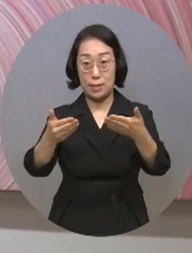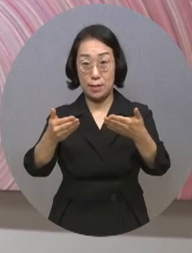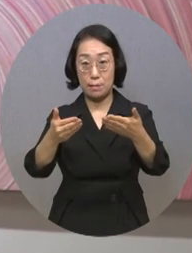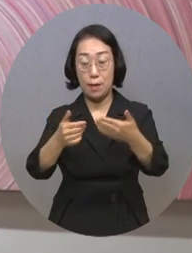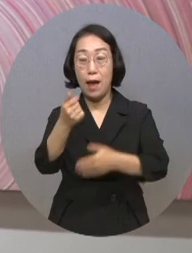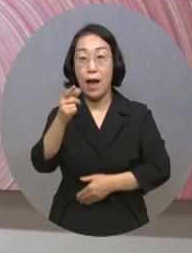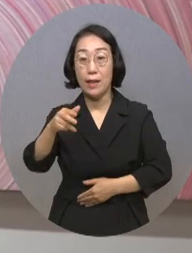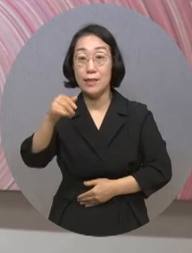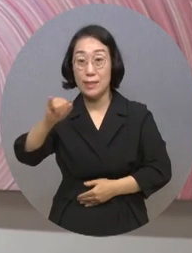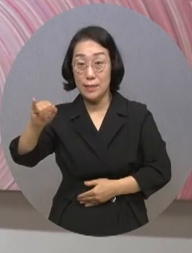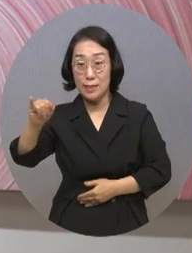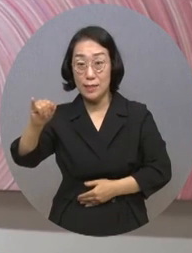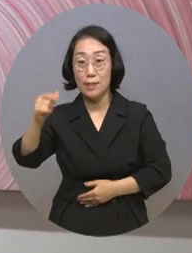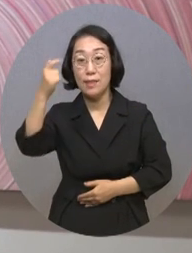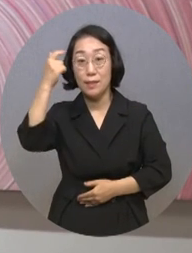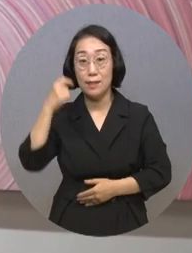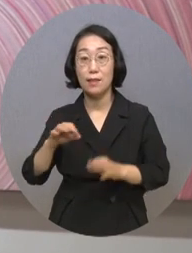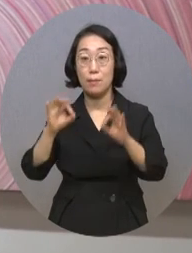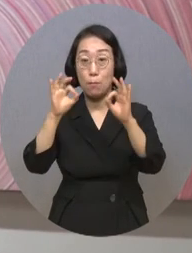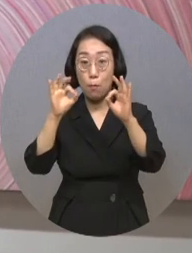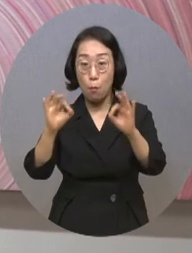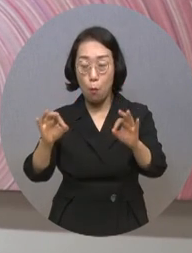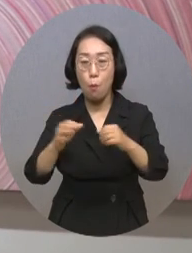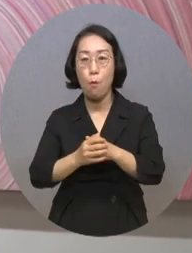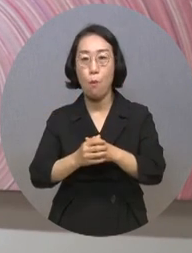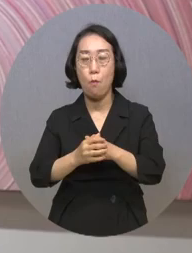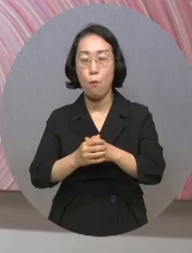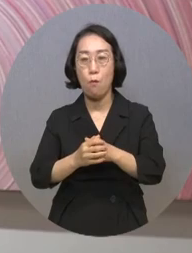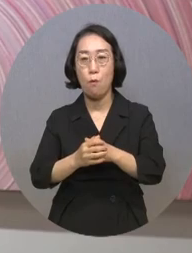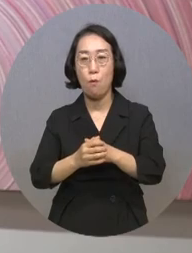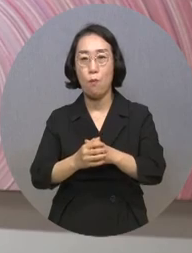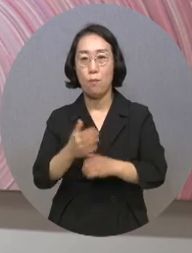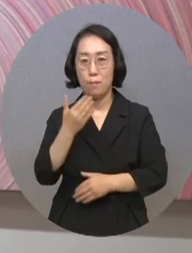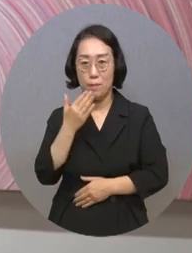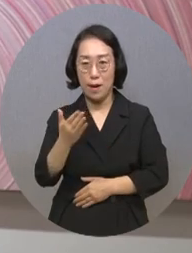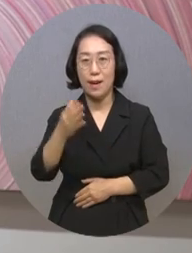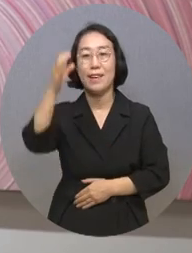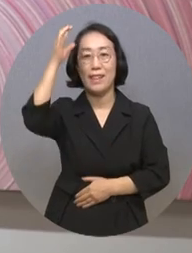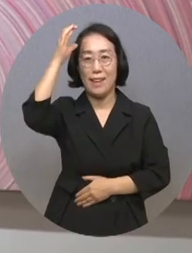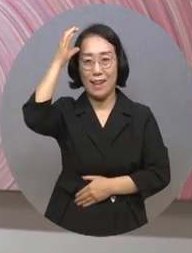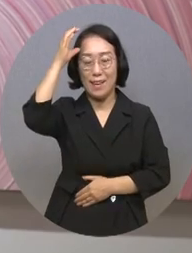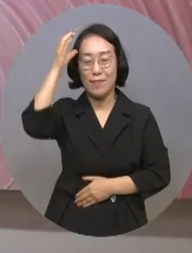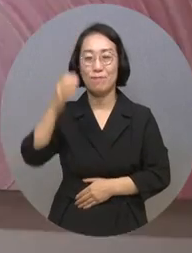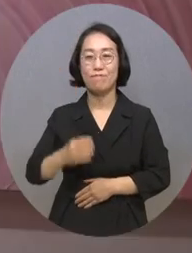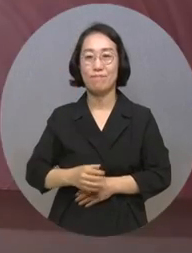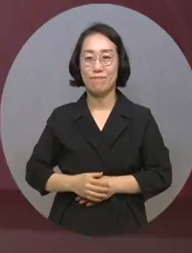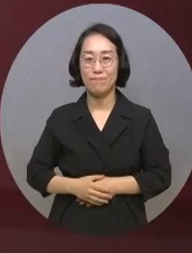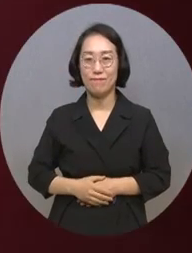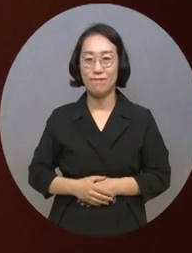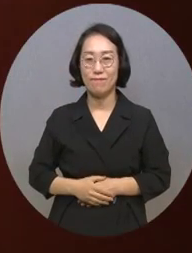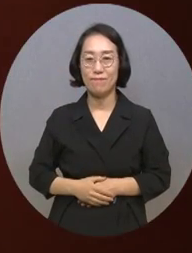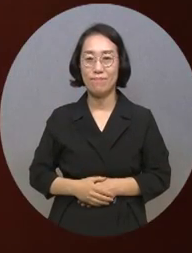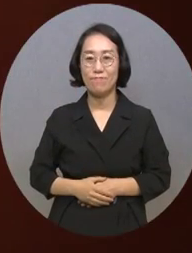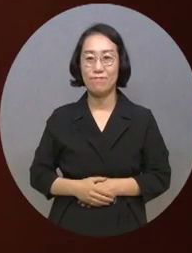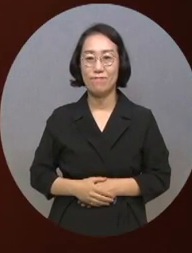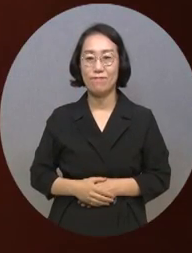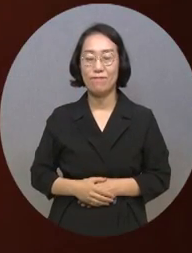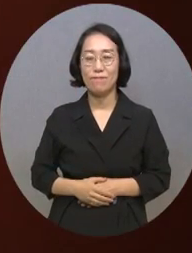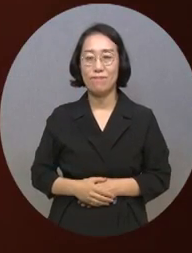풀어낸 한지의 숨결을 한껏 느낄 수 있는 시간이 되길 기대해 봅니다. 복지TV 뉴스 이소연입니다.